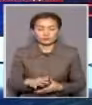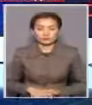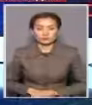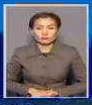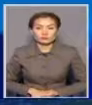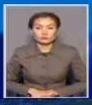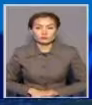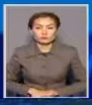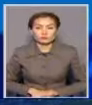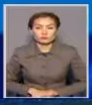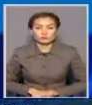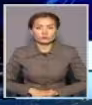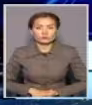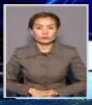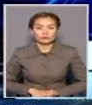председатель Сената.